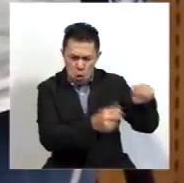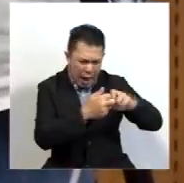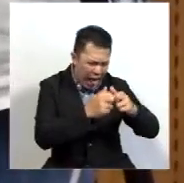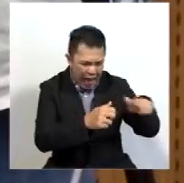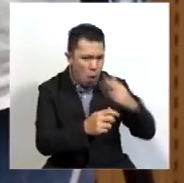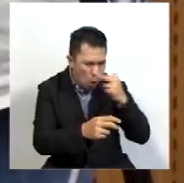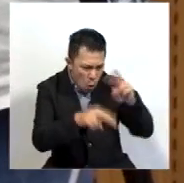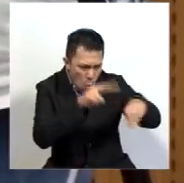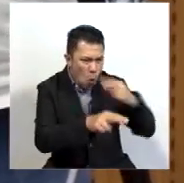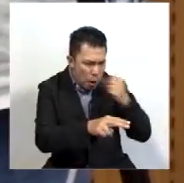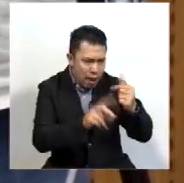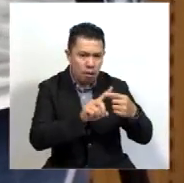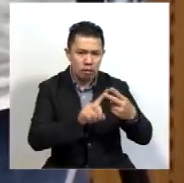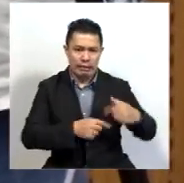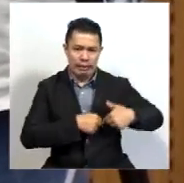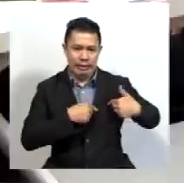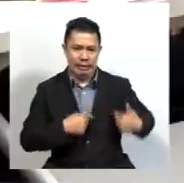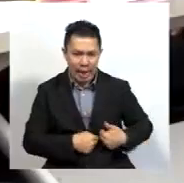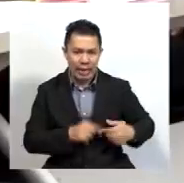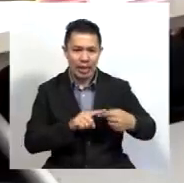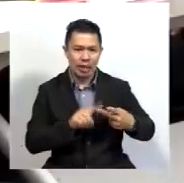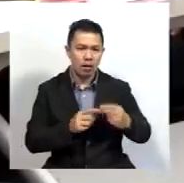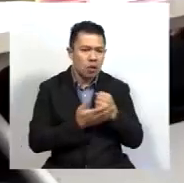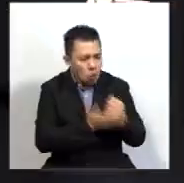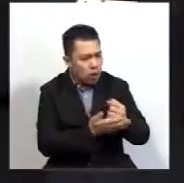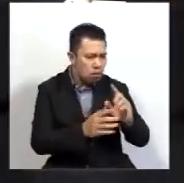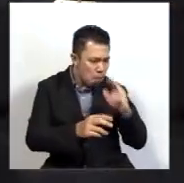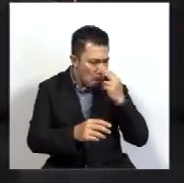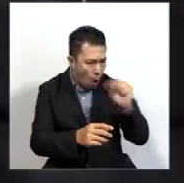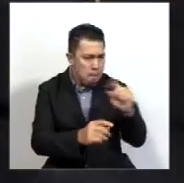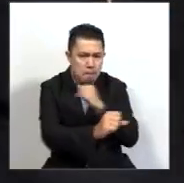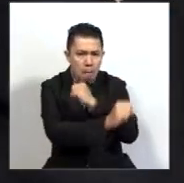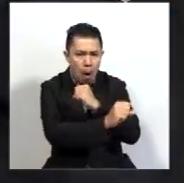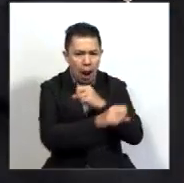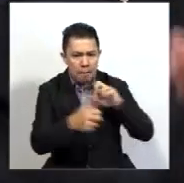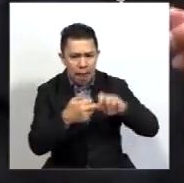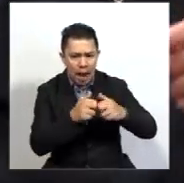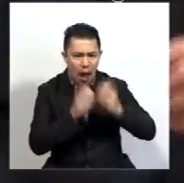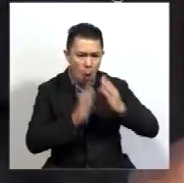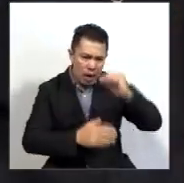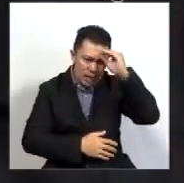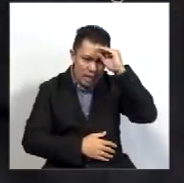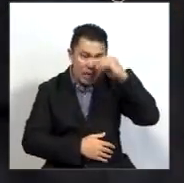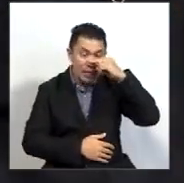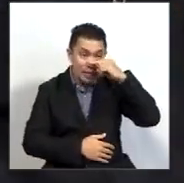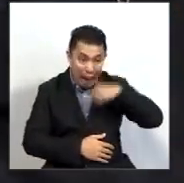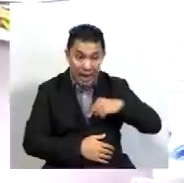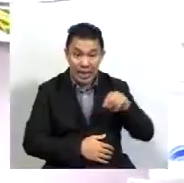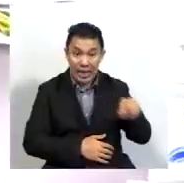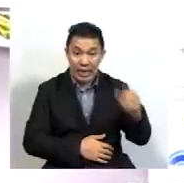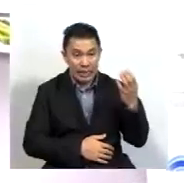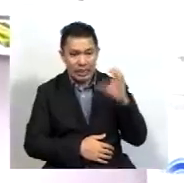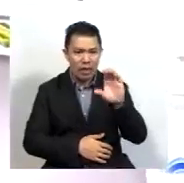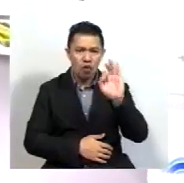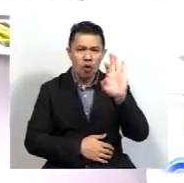ด้วยนะครับโดยเฉพาะเรื่องของสภาพจิตใจและก็การให้ความอบอุ่นเพื่อป้องกันไม่ให้มีเหตุเหมือนกรณีนักศึกษาคนไทยที่โ